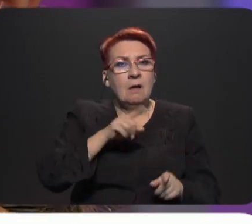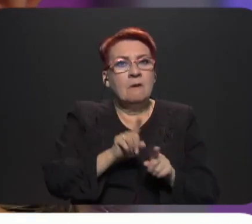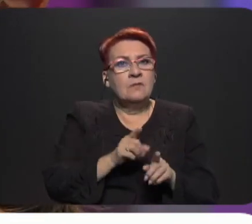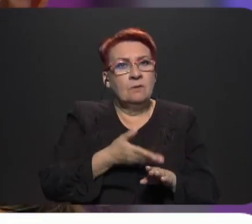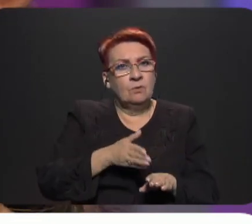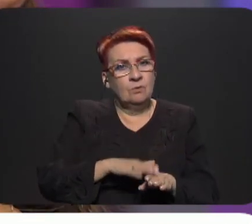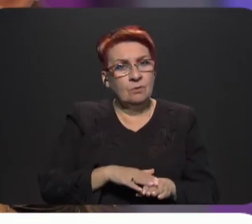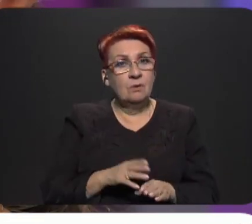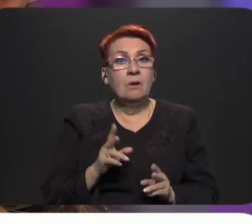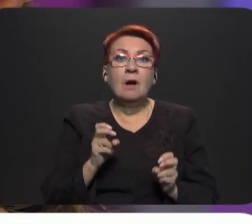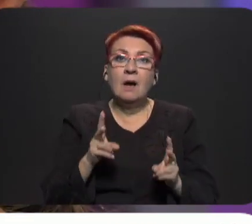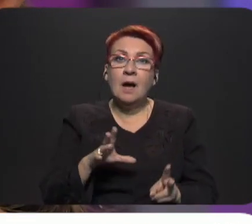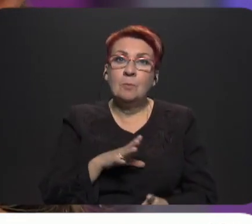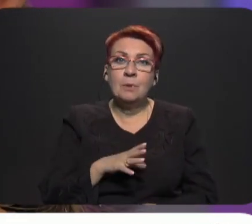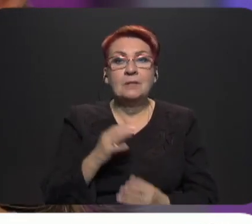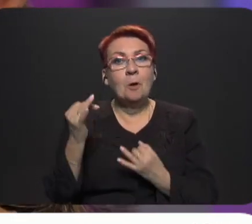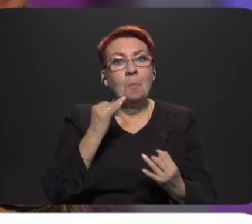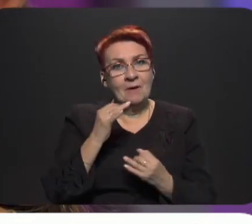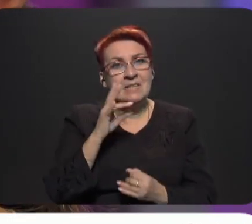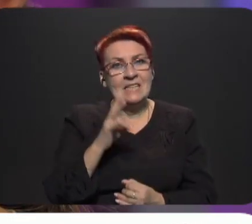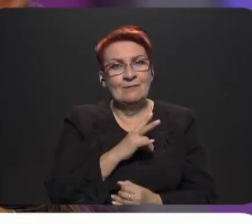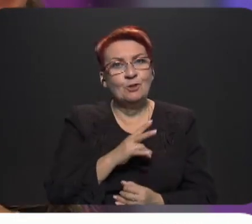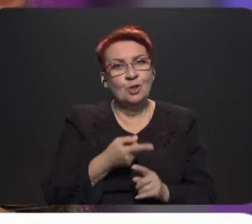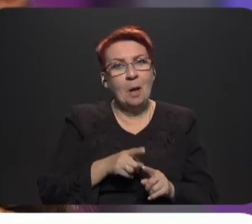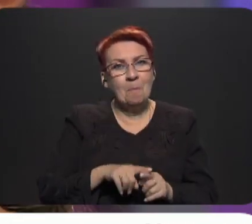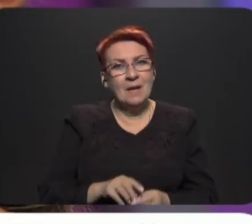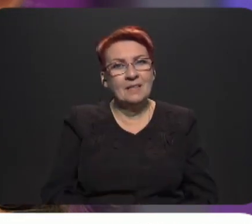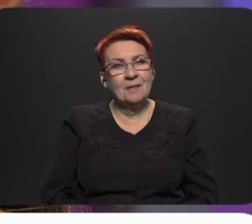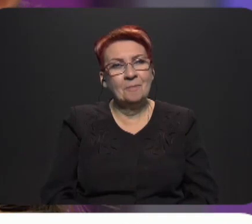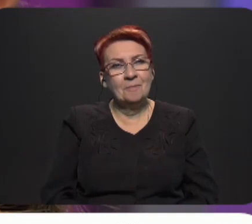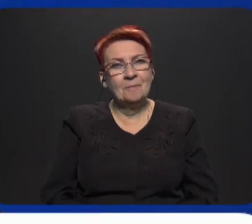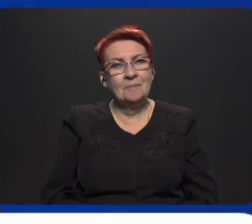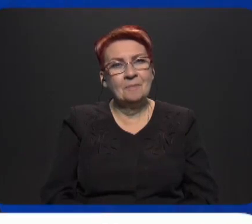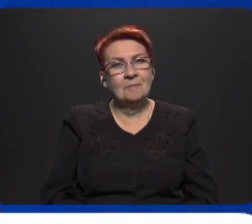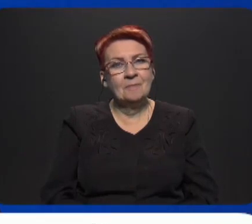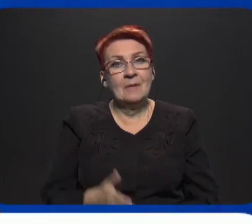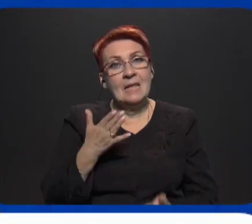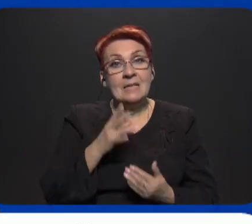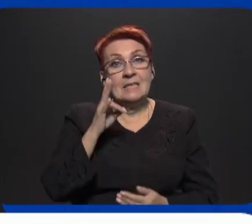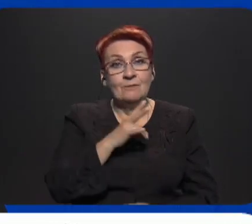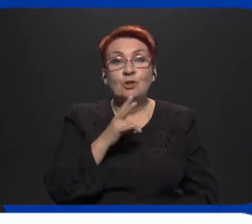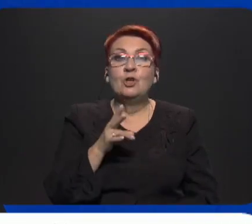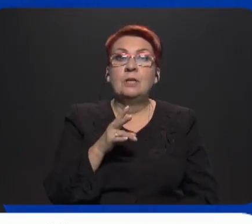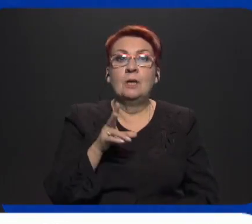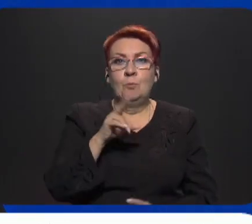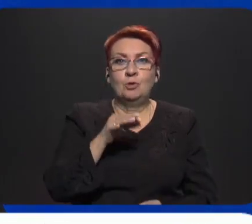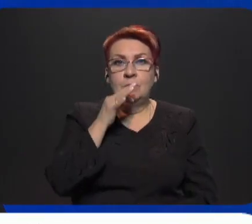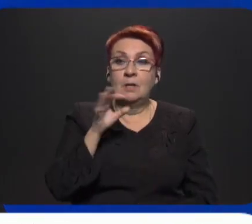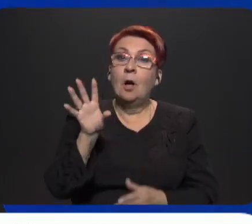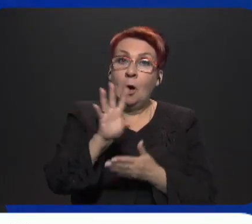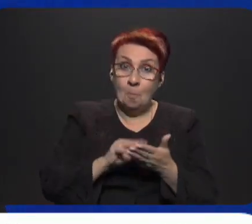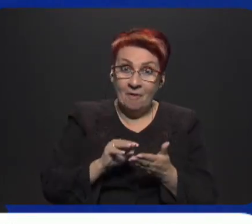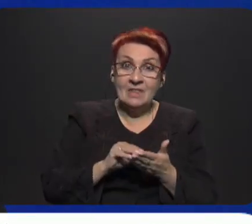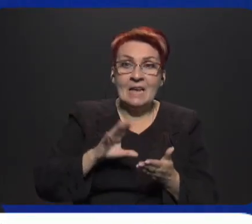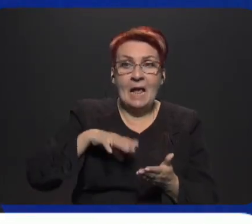терзает внутри. Как в этом случае быть? А поговори со священником об этом. Если священник посчитает сказать, ну давай еще раз повтори,